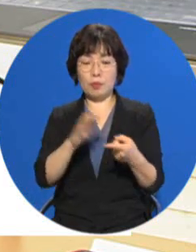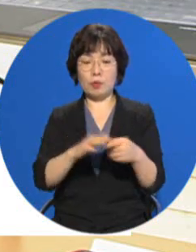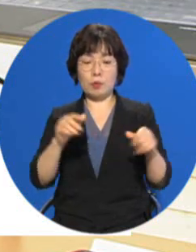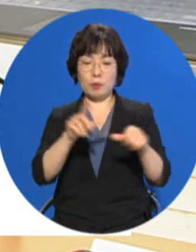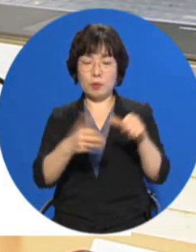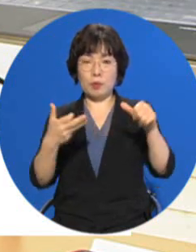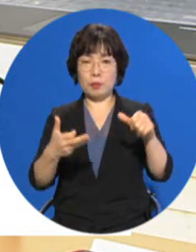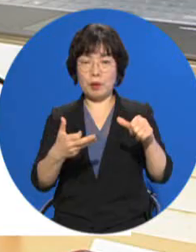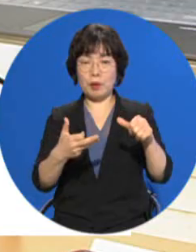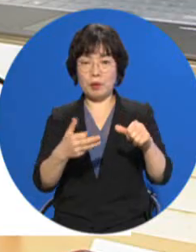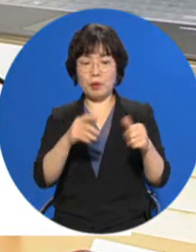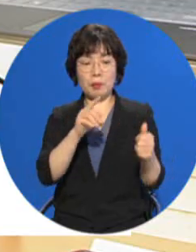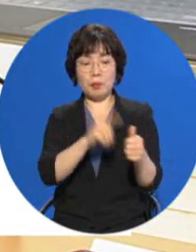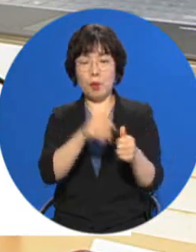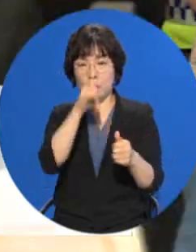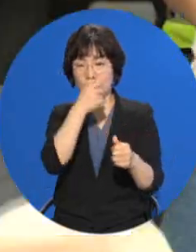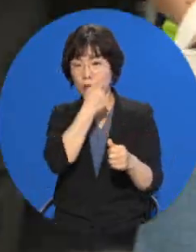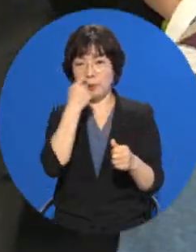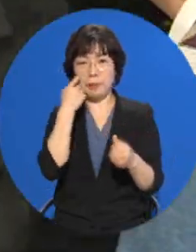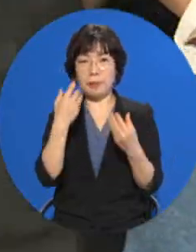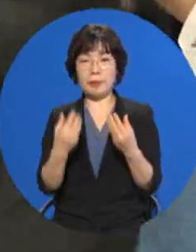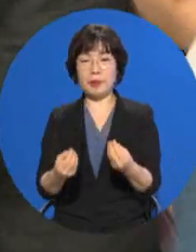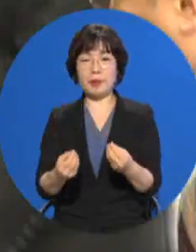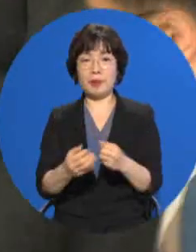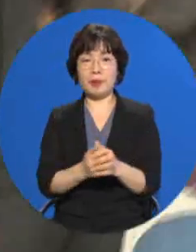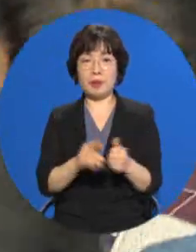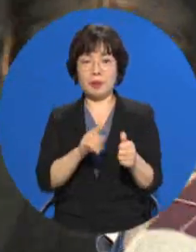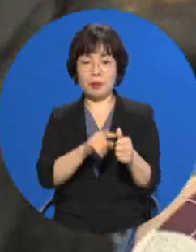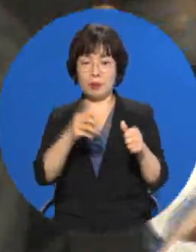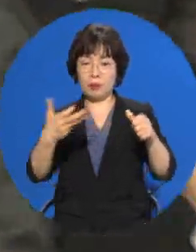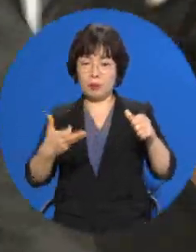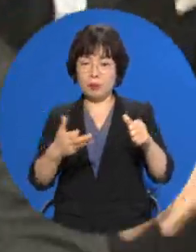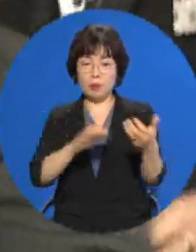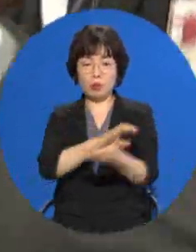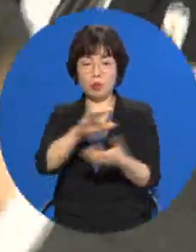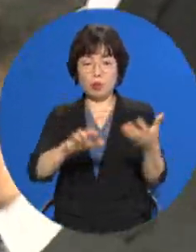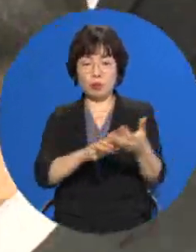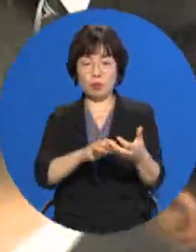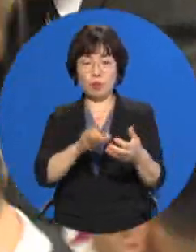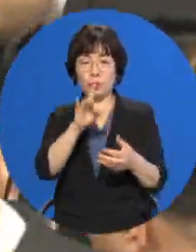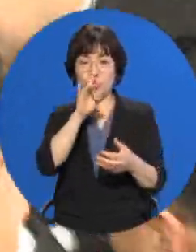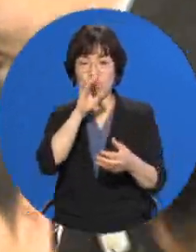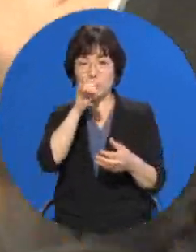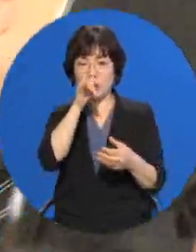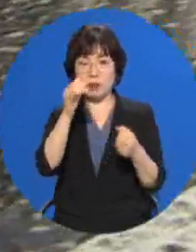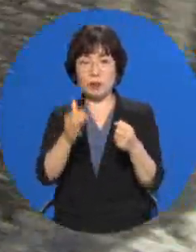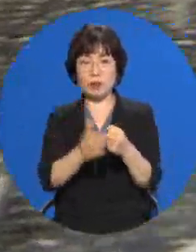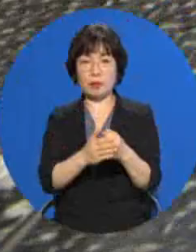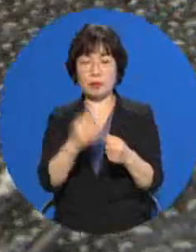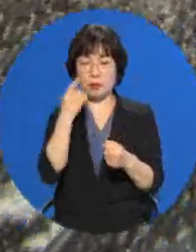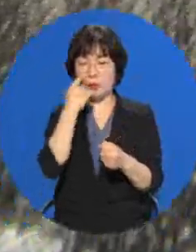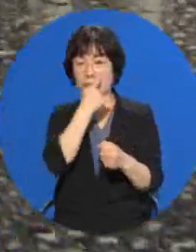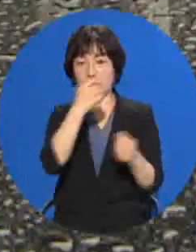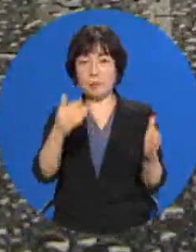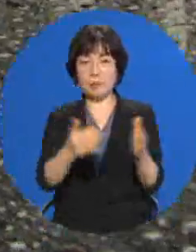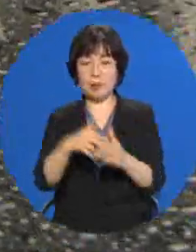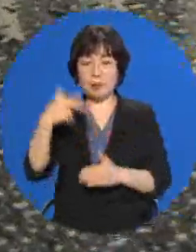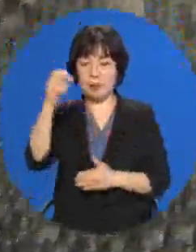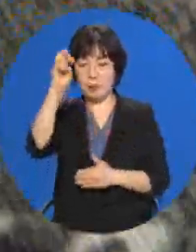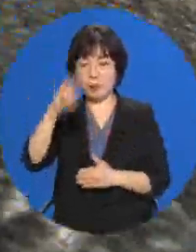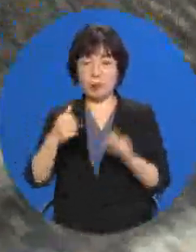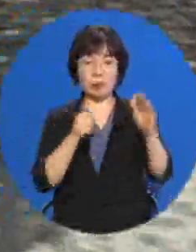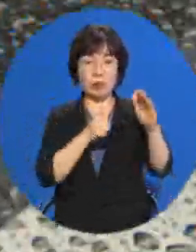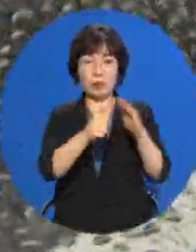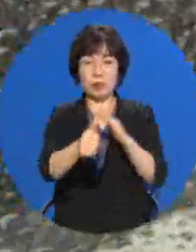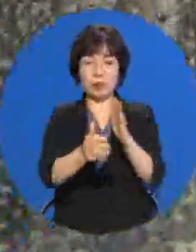씨가 있었다라는 여기까지 확인된 거죠. 전두환이 5.18 왜곡의 정점에 있었던 사실이 드러난 상황에서 다음 주 광주를